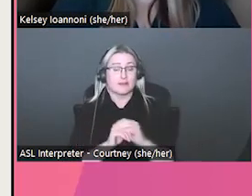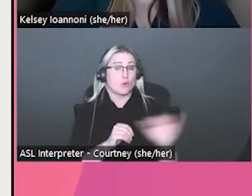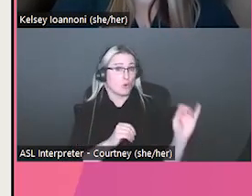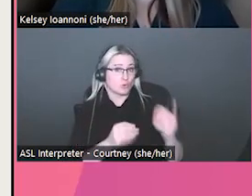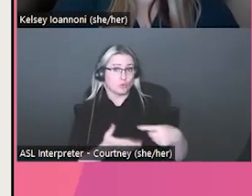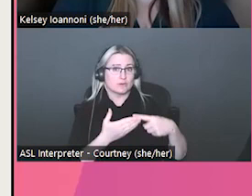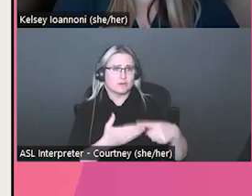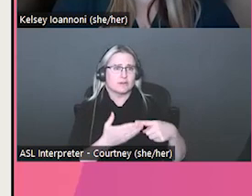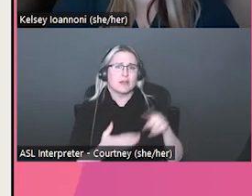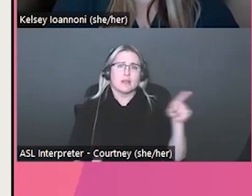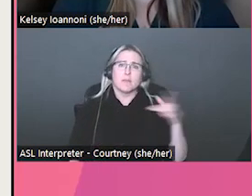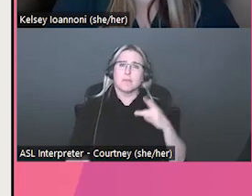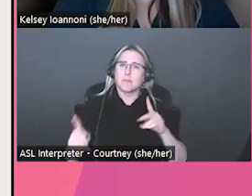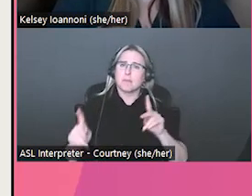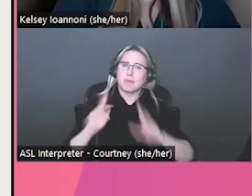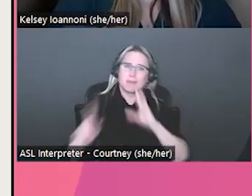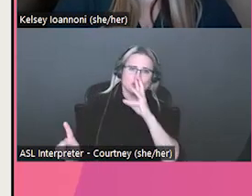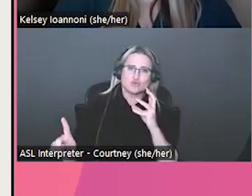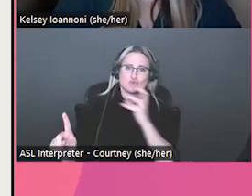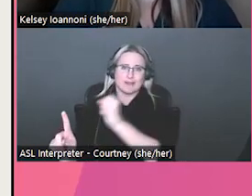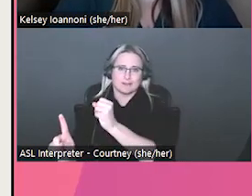et ça jusqu'à l'âge de jeune adulte.